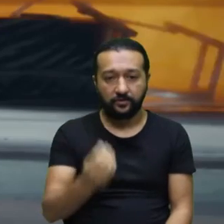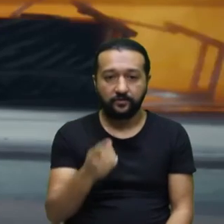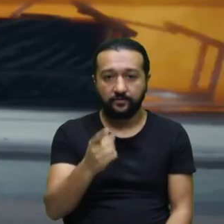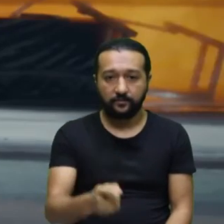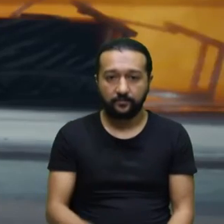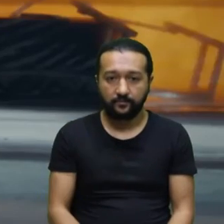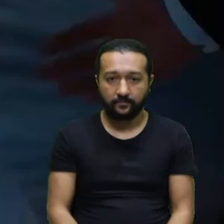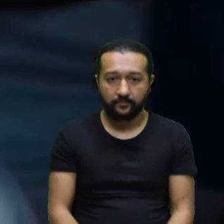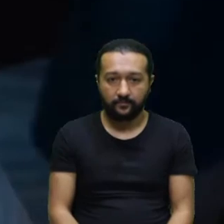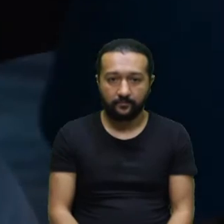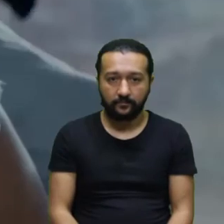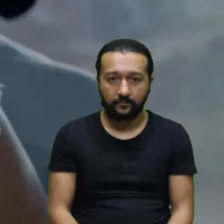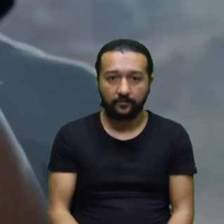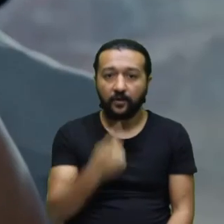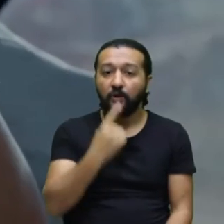söyleyeceksiniz.